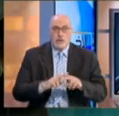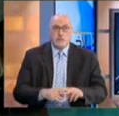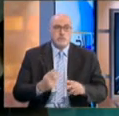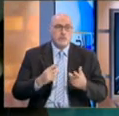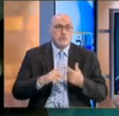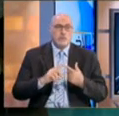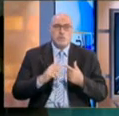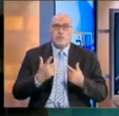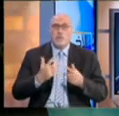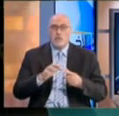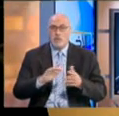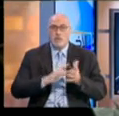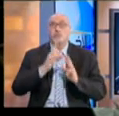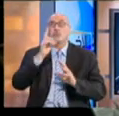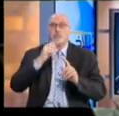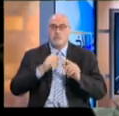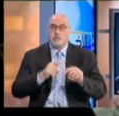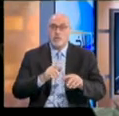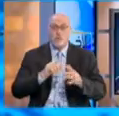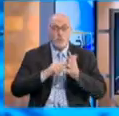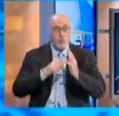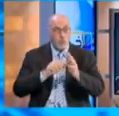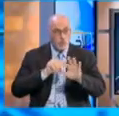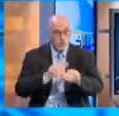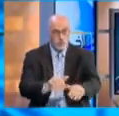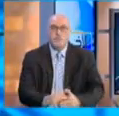ما دامت بيوت الله عامرة بالمصلين.